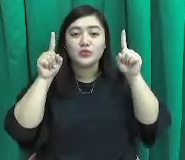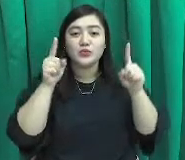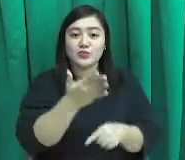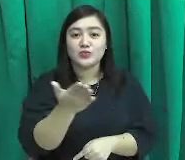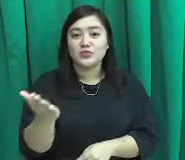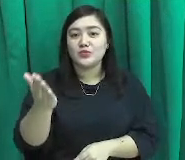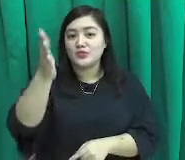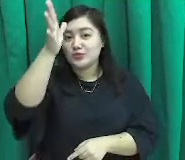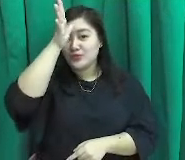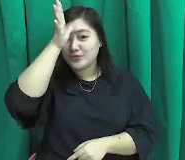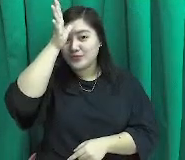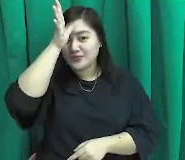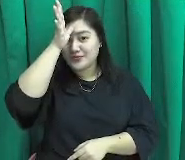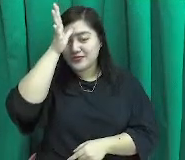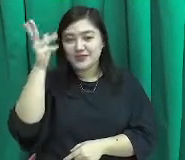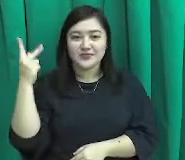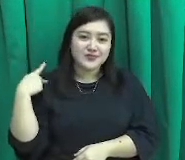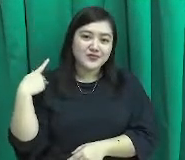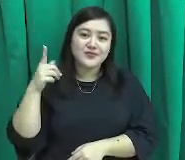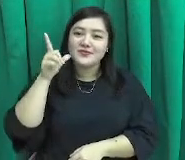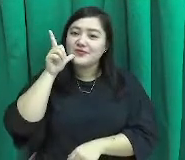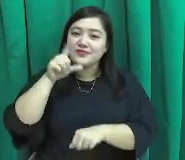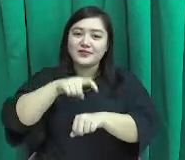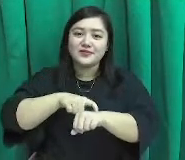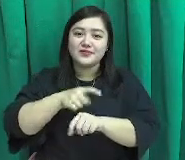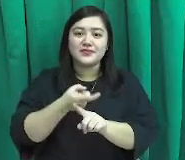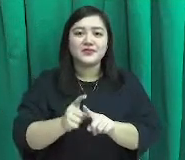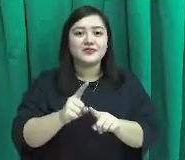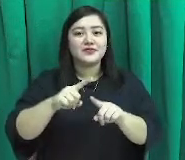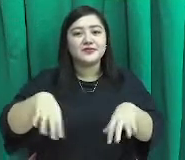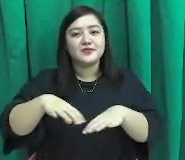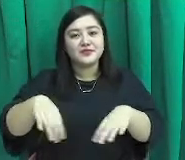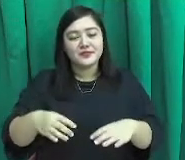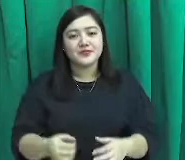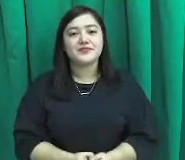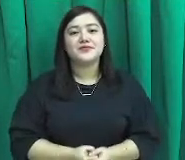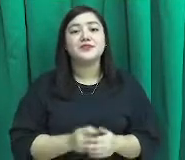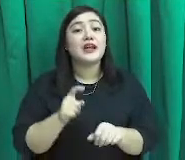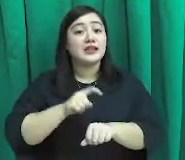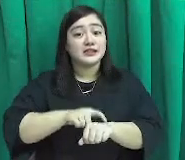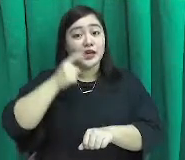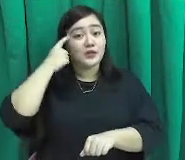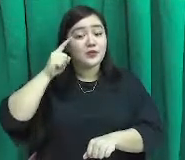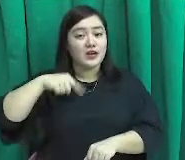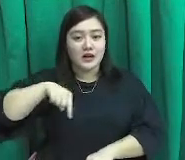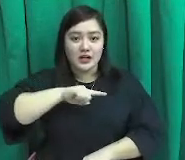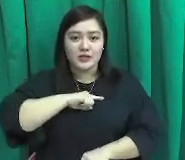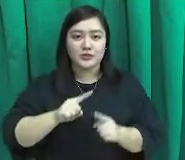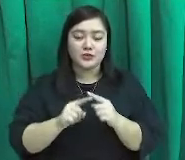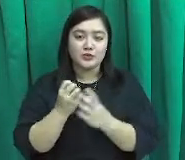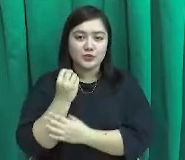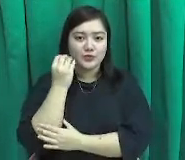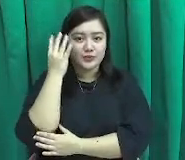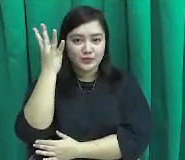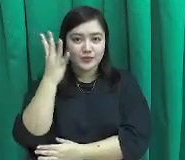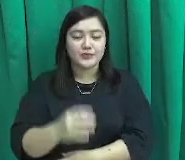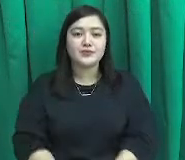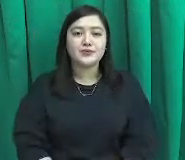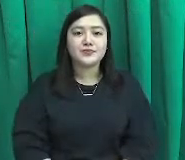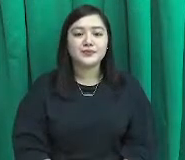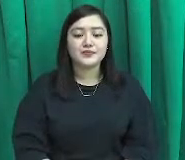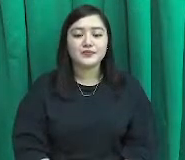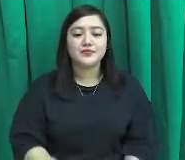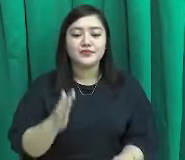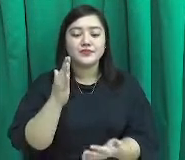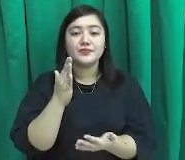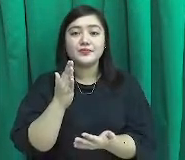muna sa trabaho! At panahon naman ng ating paglago. Alright? Pause muna kayo sa pagtrabaho at